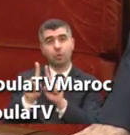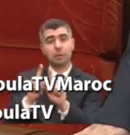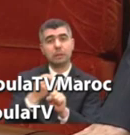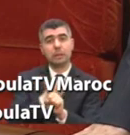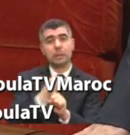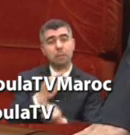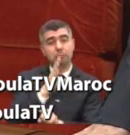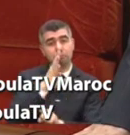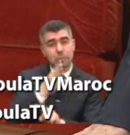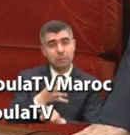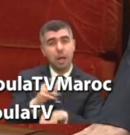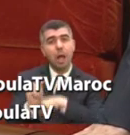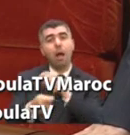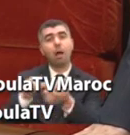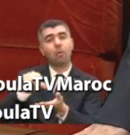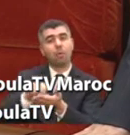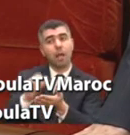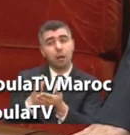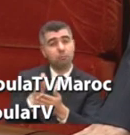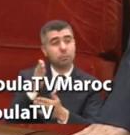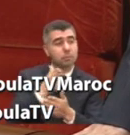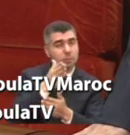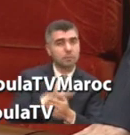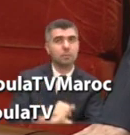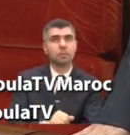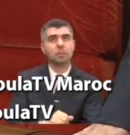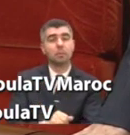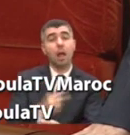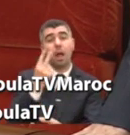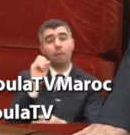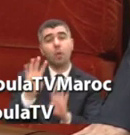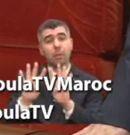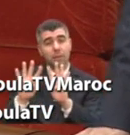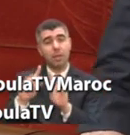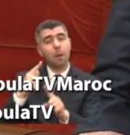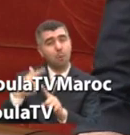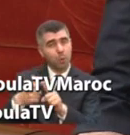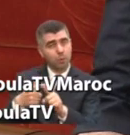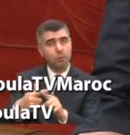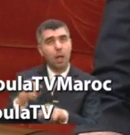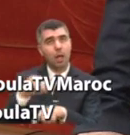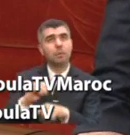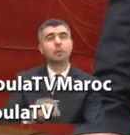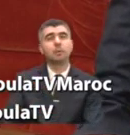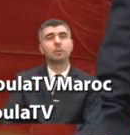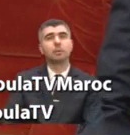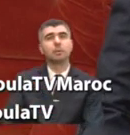العامون اللي وجهناها للعالم القروي. في 2018 كذلك قررنا في اطار السياسه ديال دعم